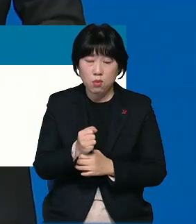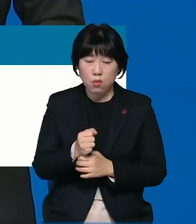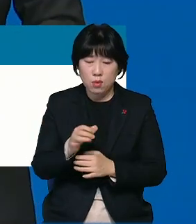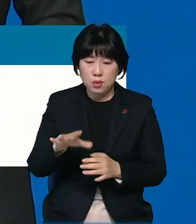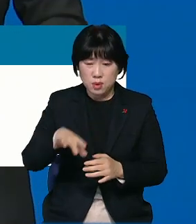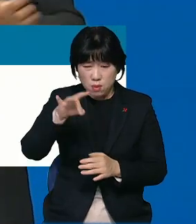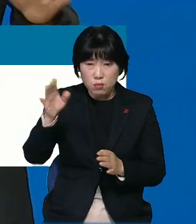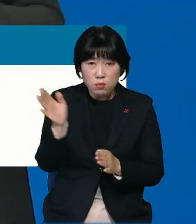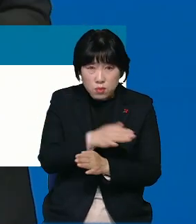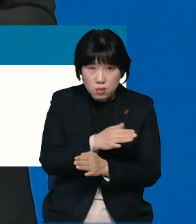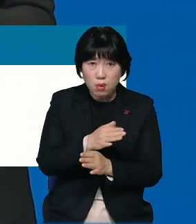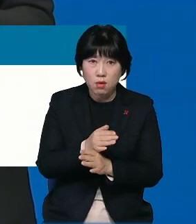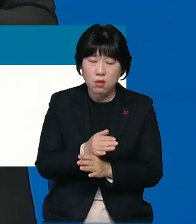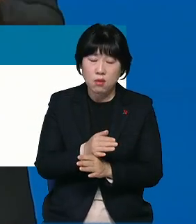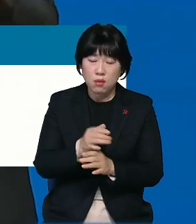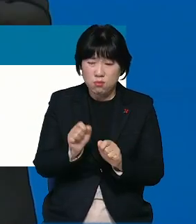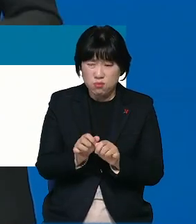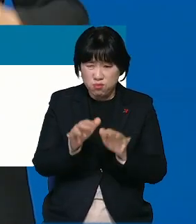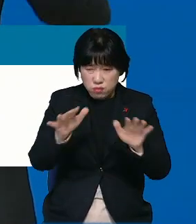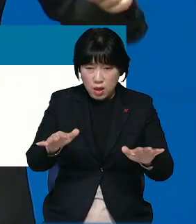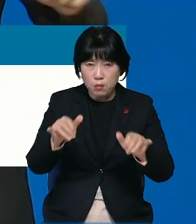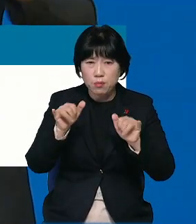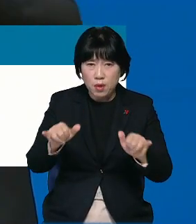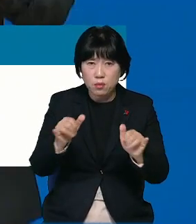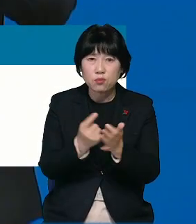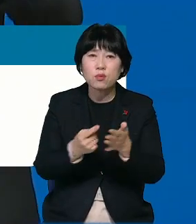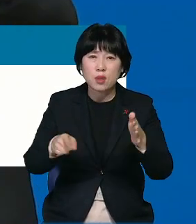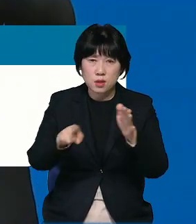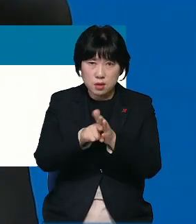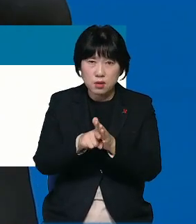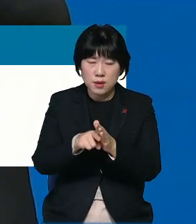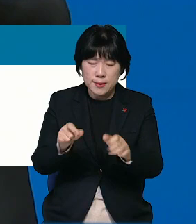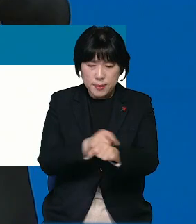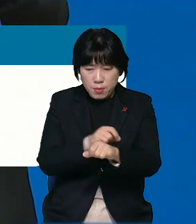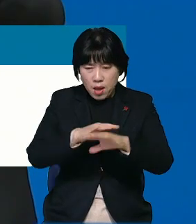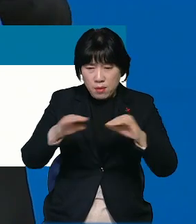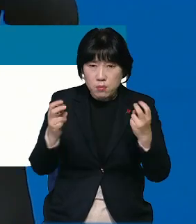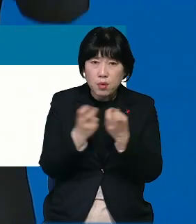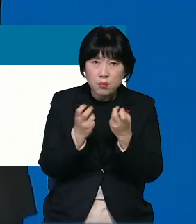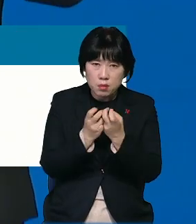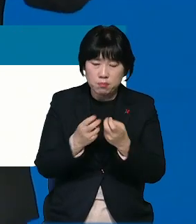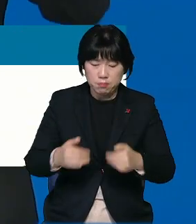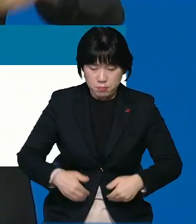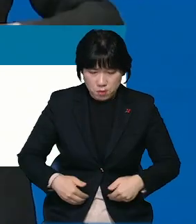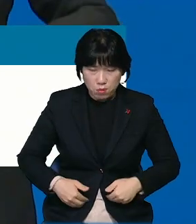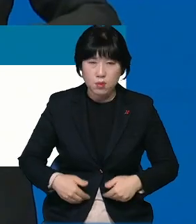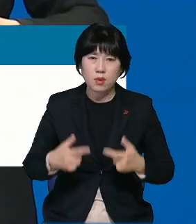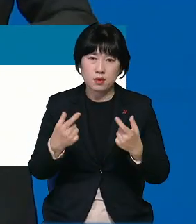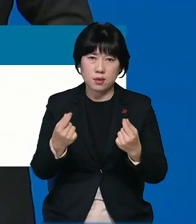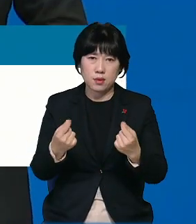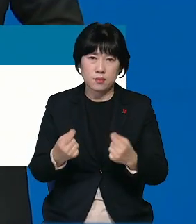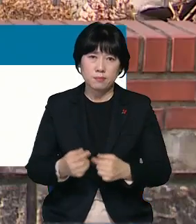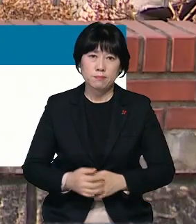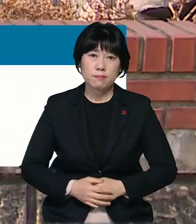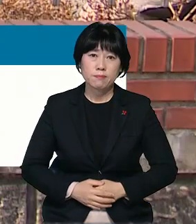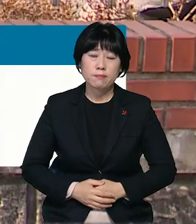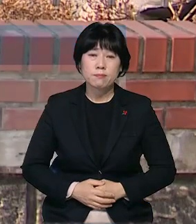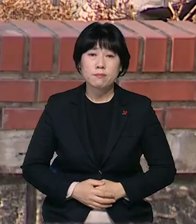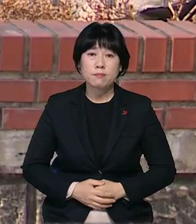초동 단계부터 확산을 차단하는 데 특단의 대책을 강구해야